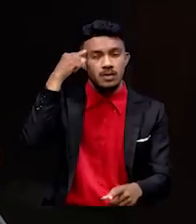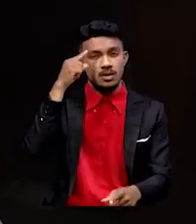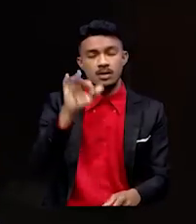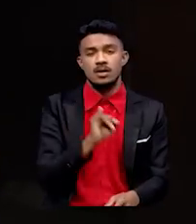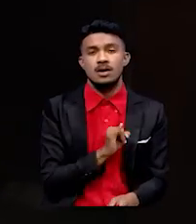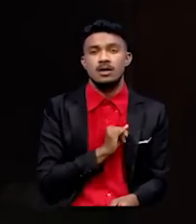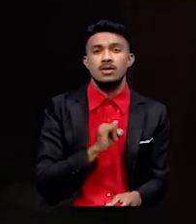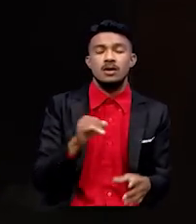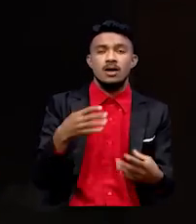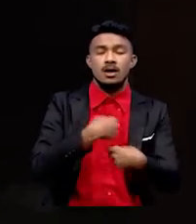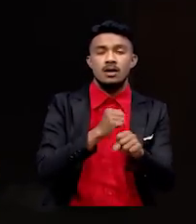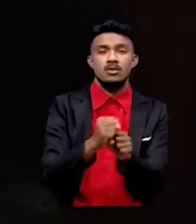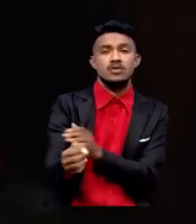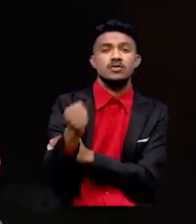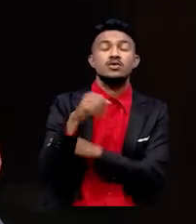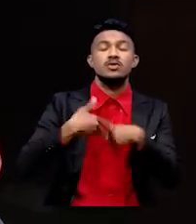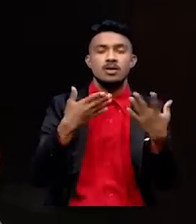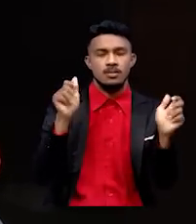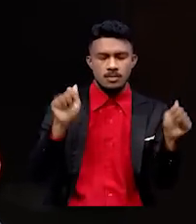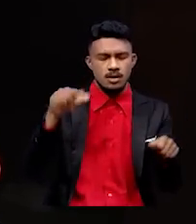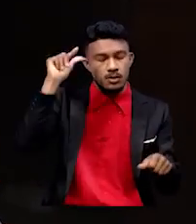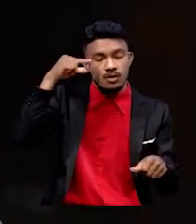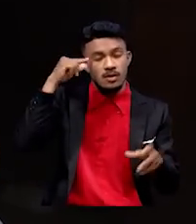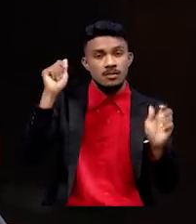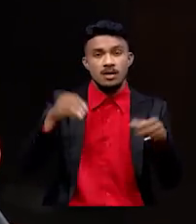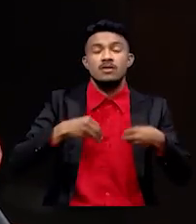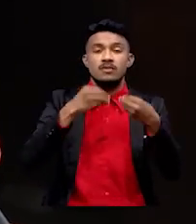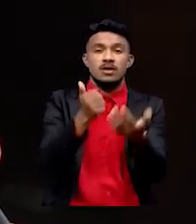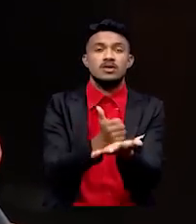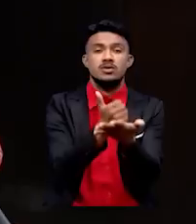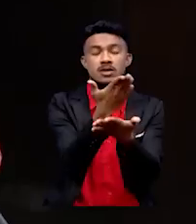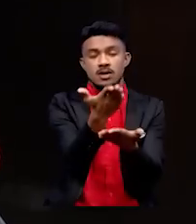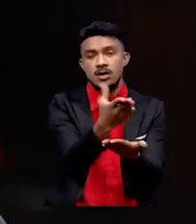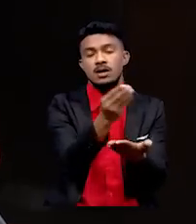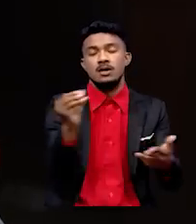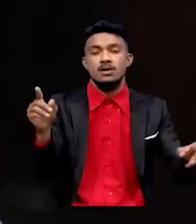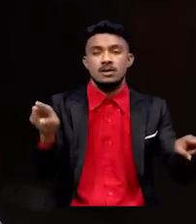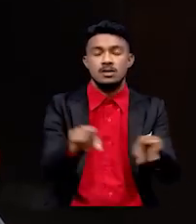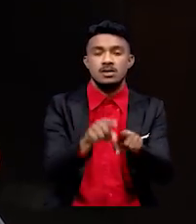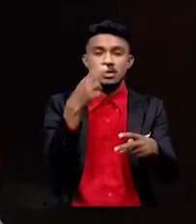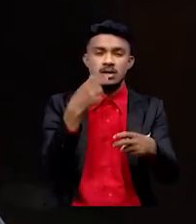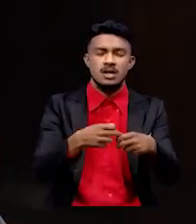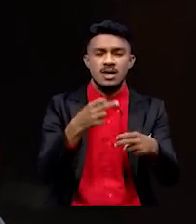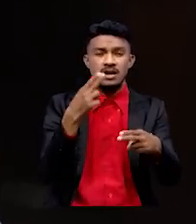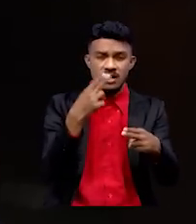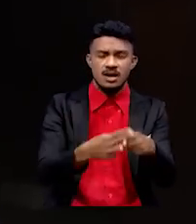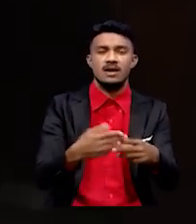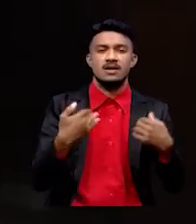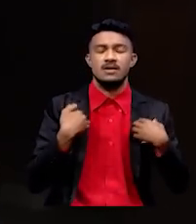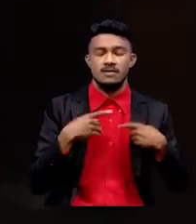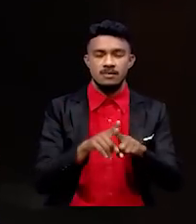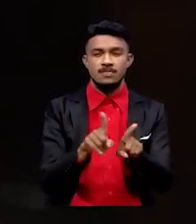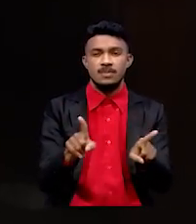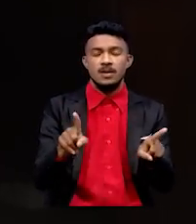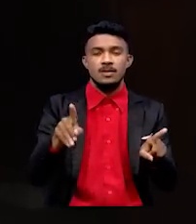halis forsira atau halusnya gubernur beli apa apa yang banyak. Nara naran tama ya oh naran sa